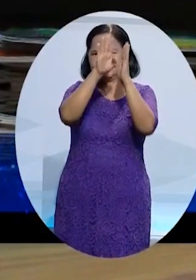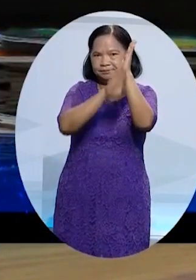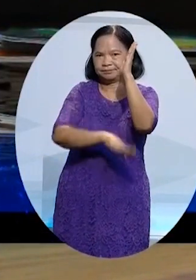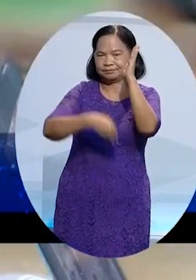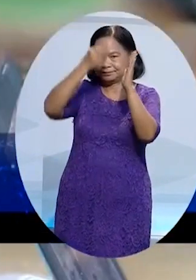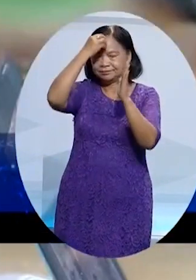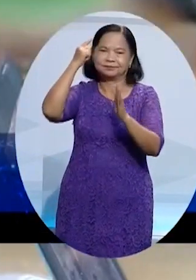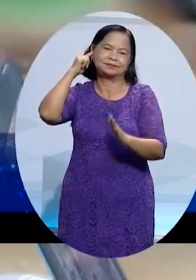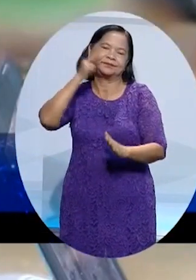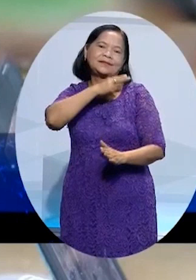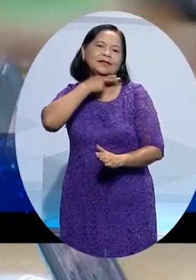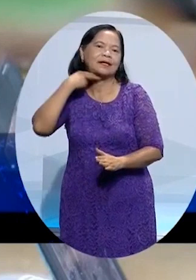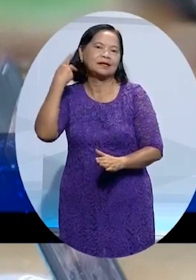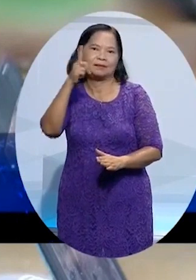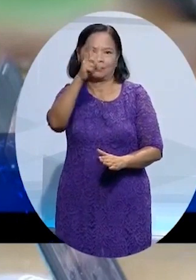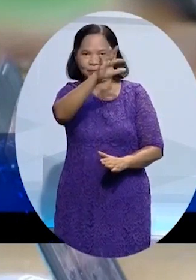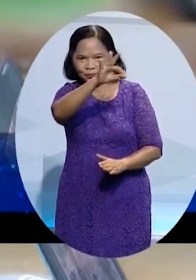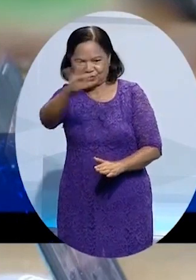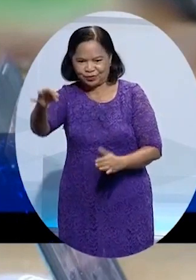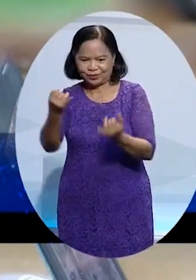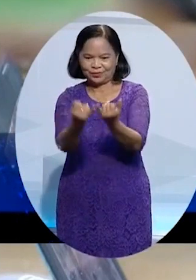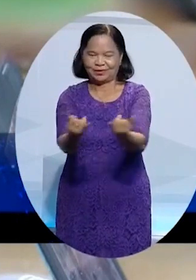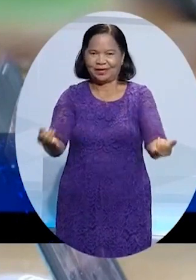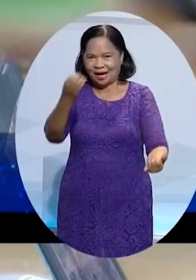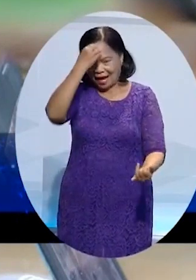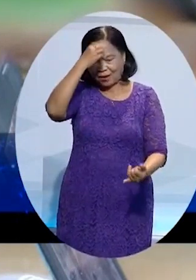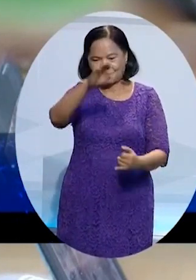hơn 1 triệu trẻ em tiểu học được tiếp cận tiếng Anh hiệu quả từ nhỏ,